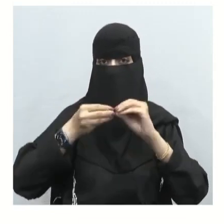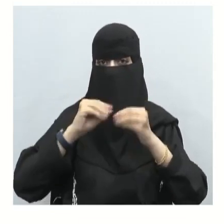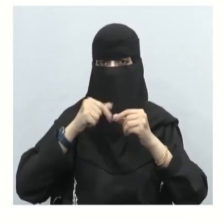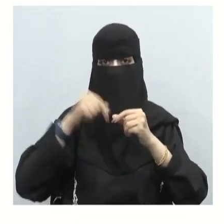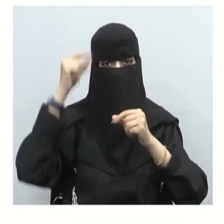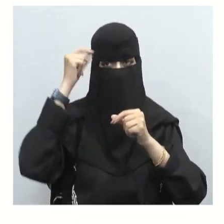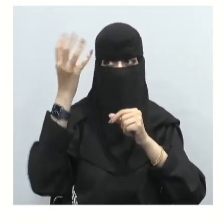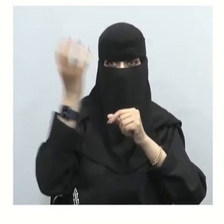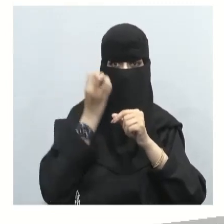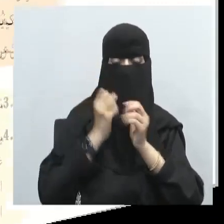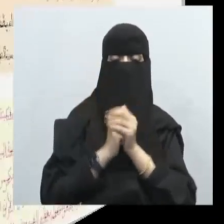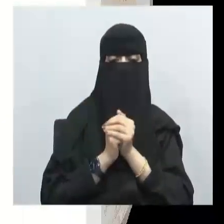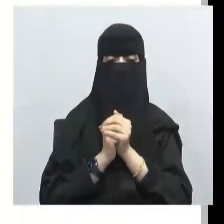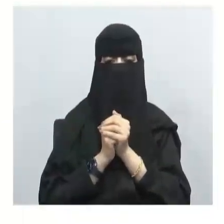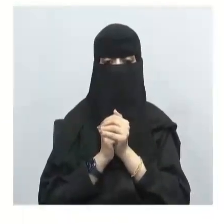مستقطبا